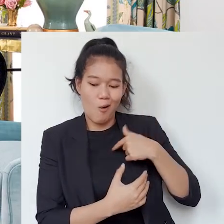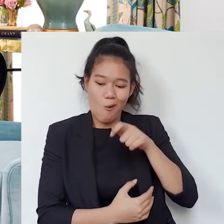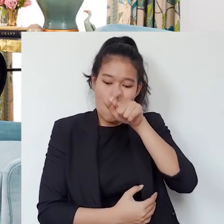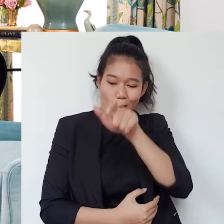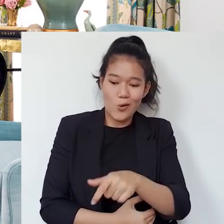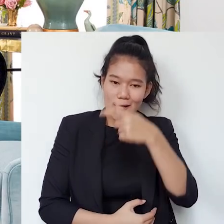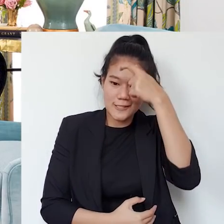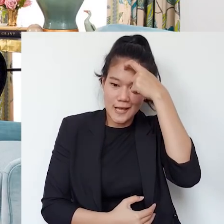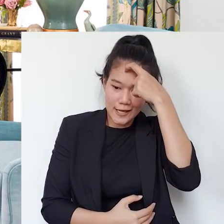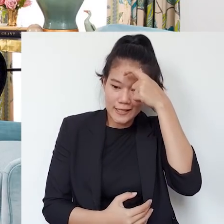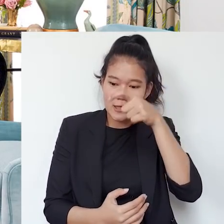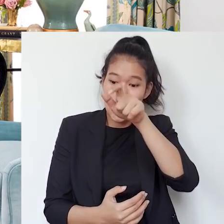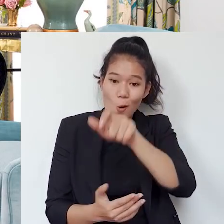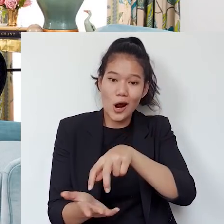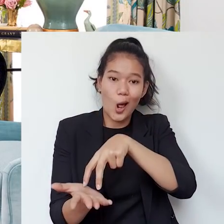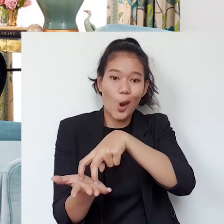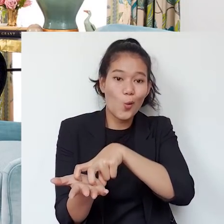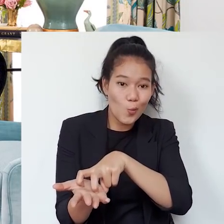itu.